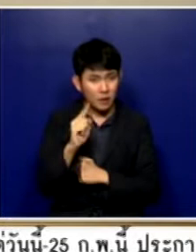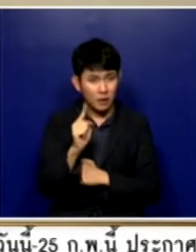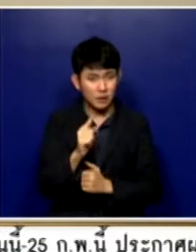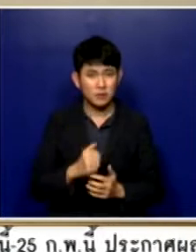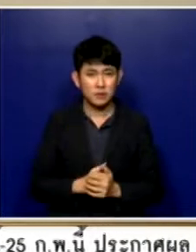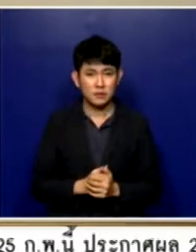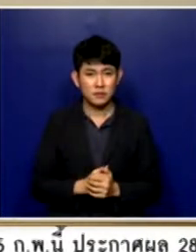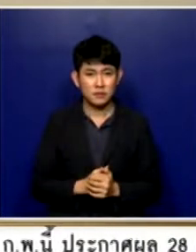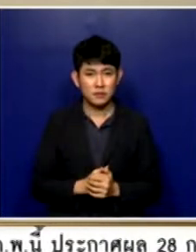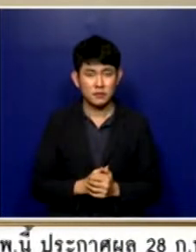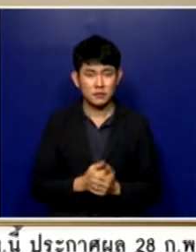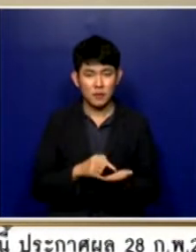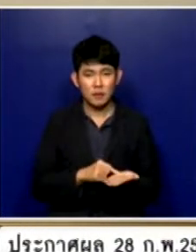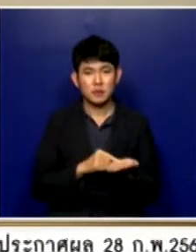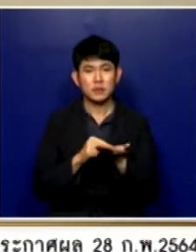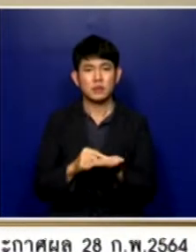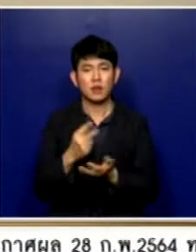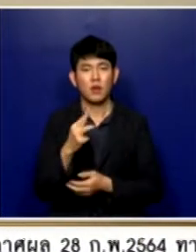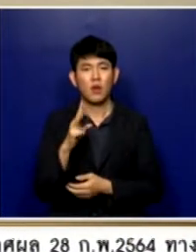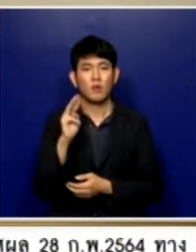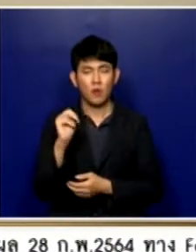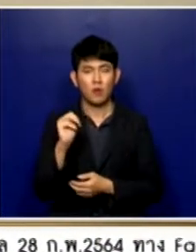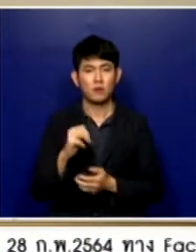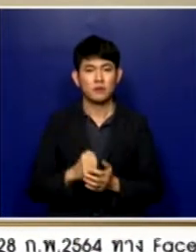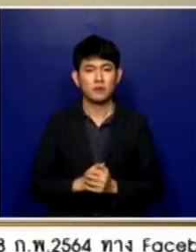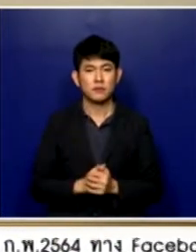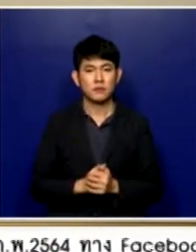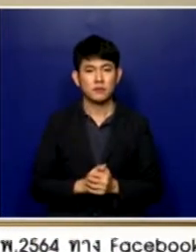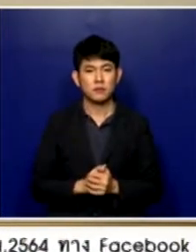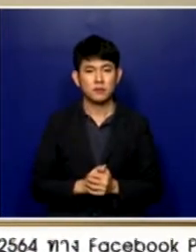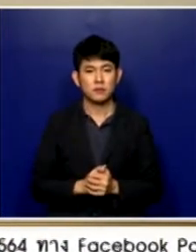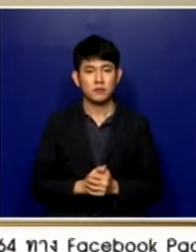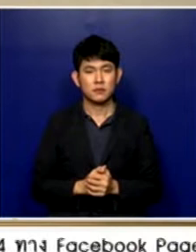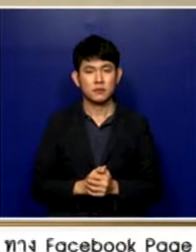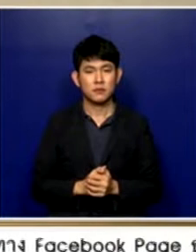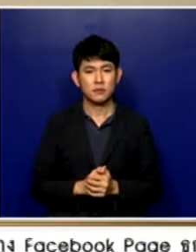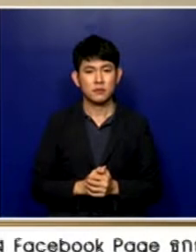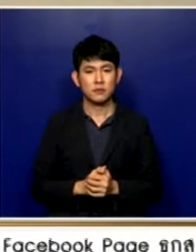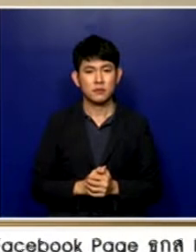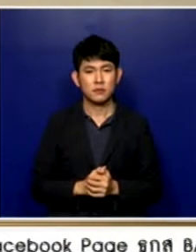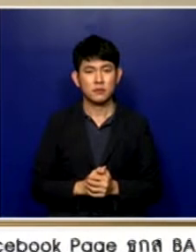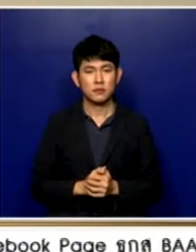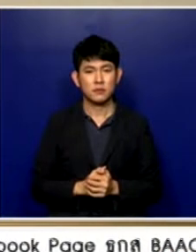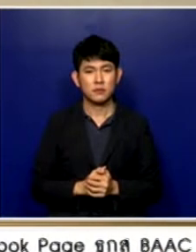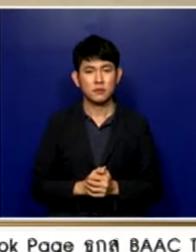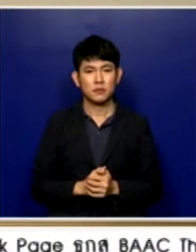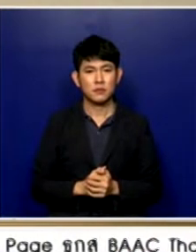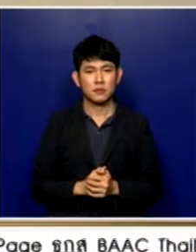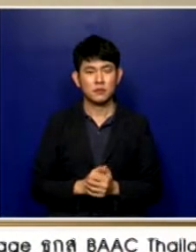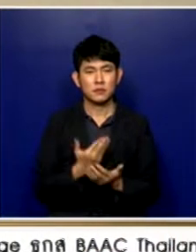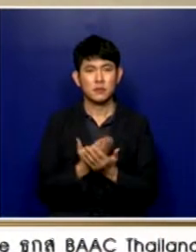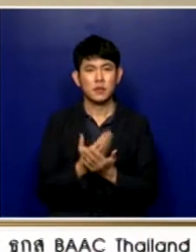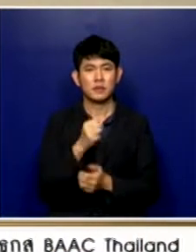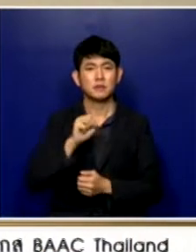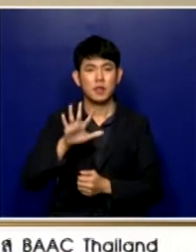ไขเรื่องของกฎระเบียบตัวเองไม่ได้เกี่ยวข้องและก็ยืนยันว่ากระบวนการสรรหานั้นอยู่ในระเบียบตามกฎหมายทั้งหมดแต่ประเด็นที่กลายมา